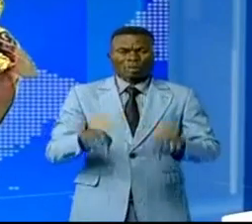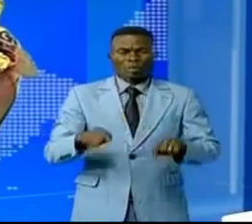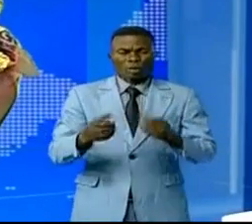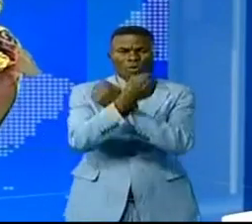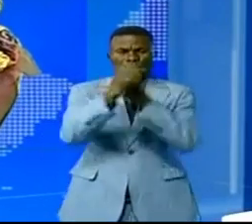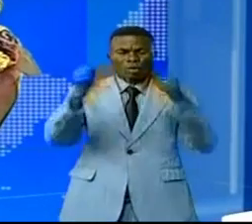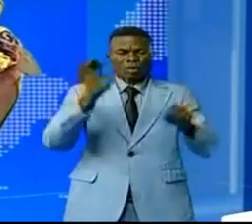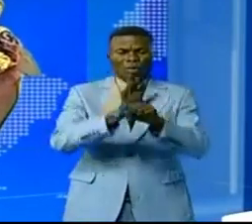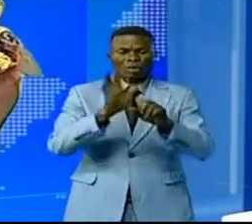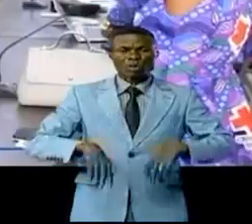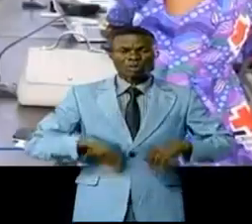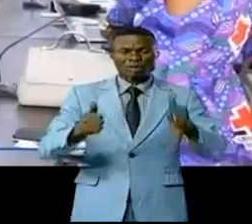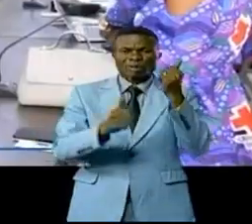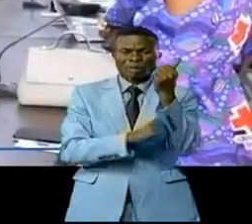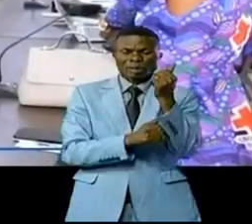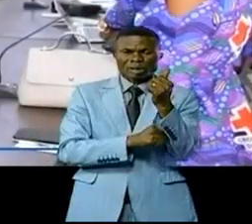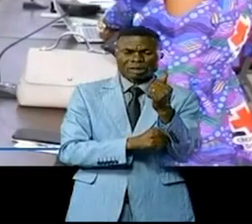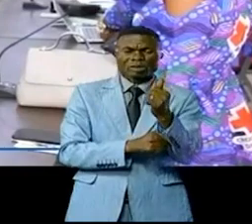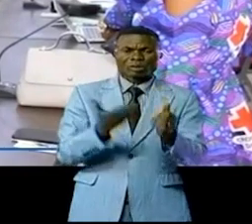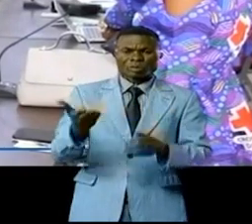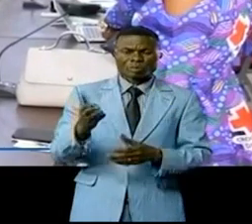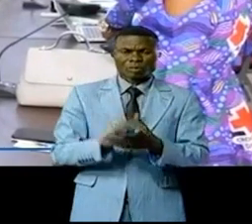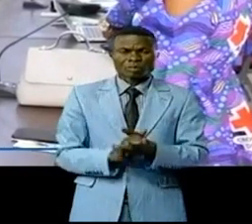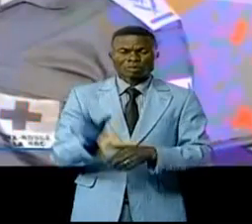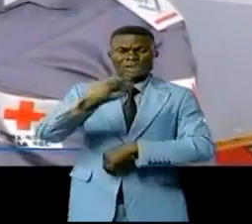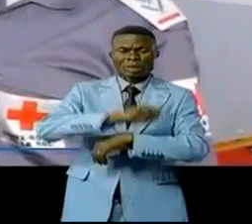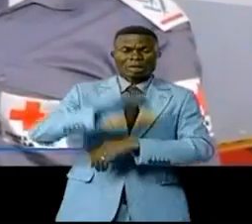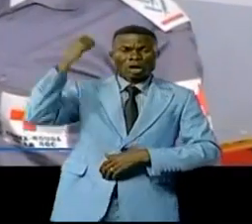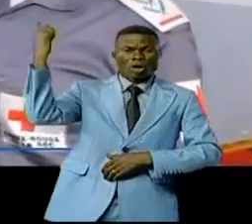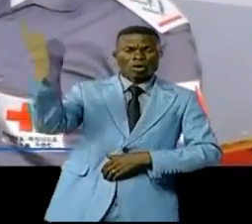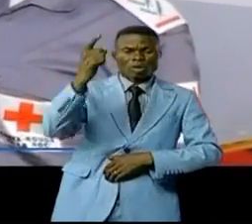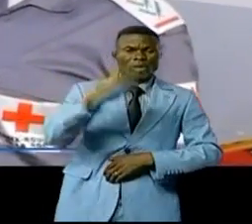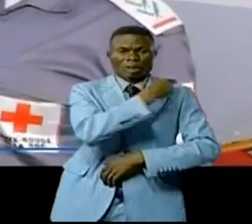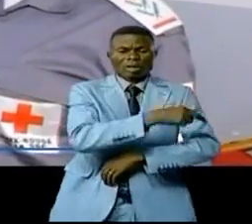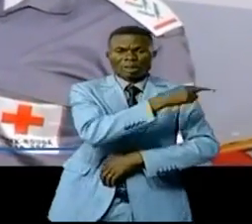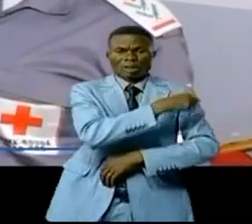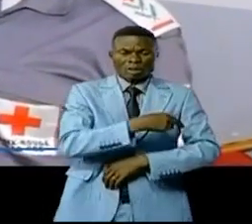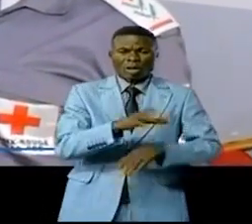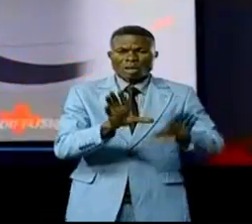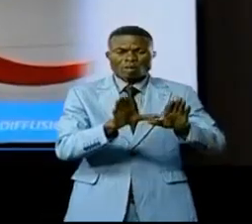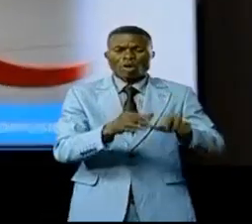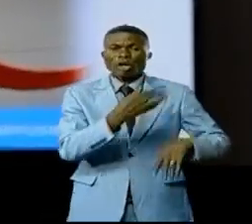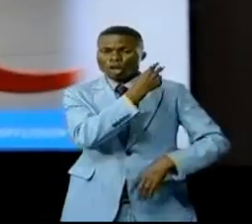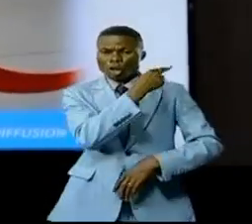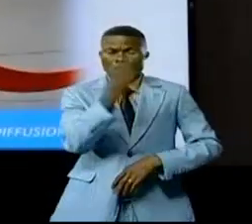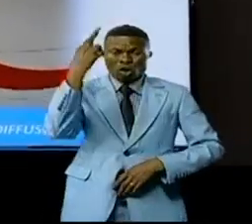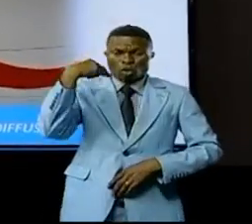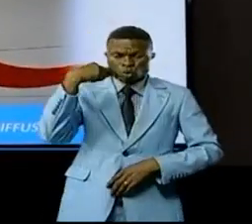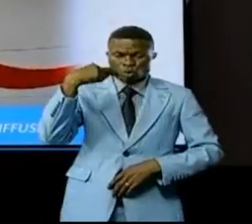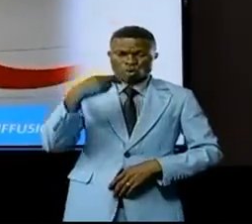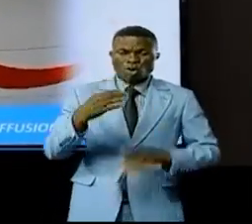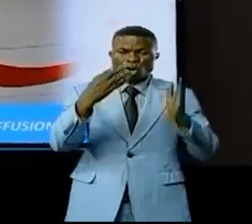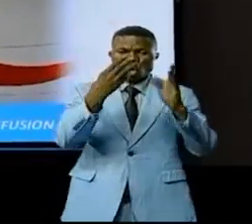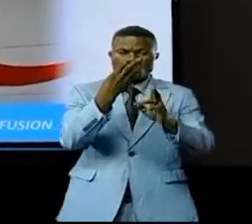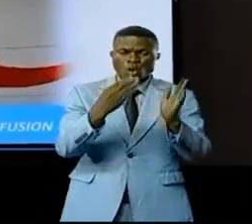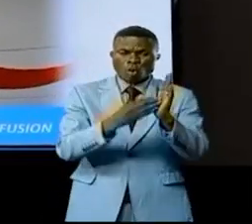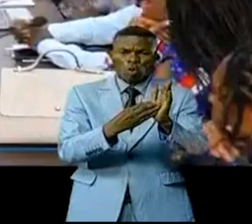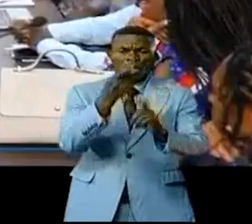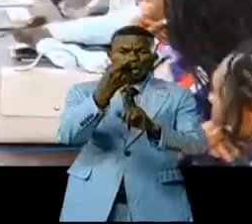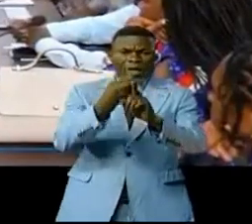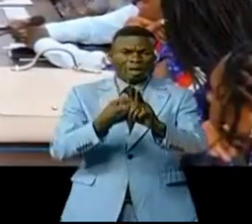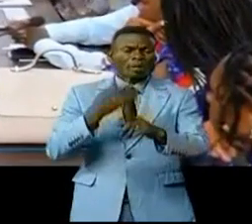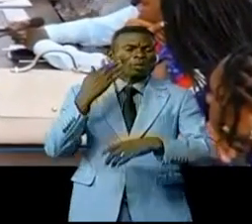sauver de vies. La célébration de la journée mondiale de la Croix-Rouge et du Croissant Rouge, le 8 mai, les préparatifs vont bon